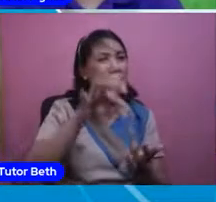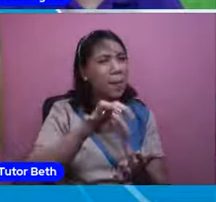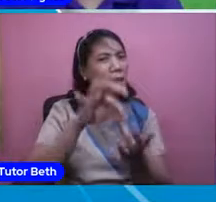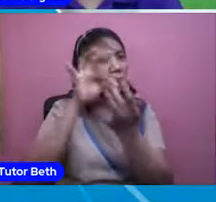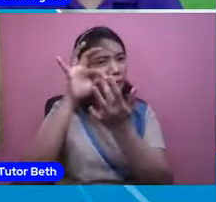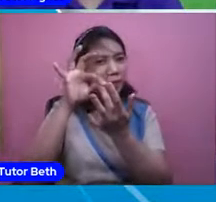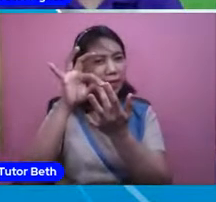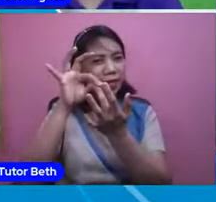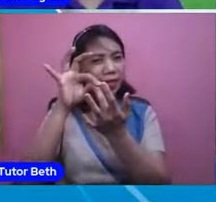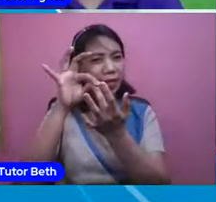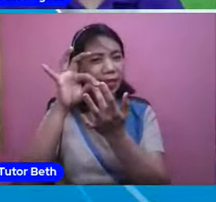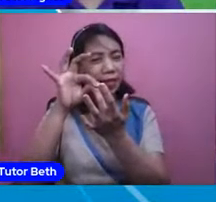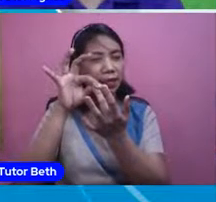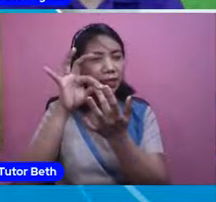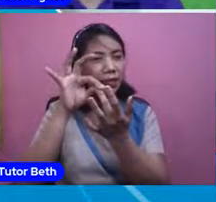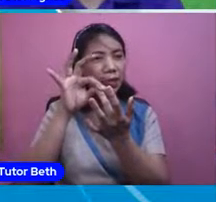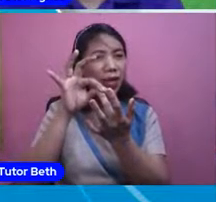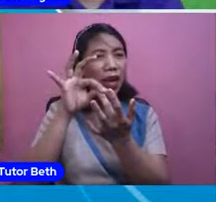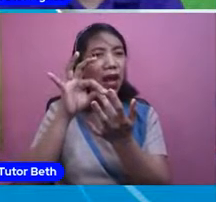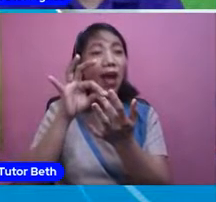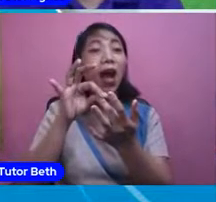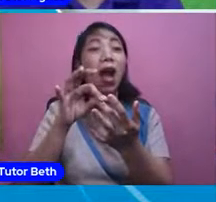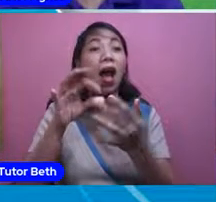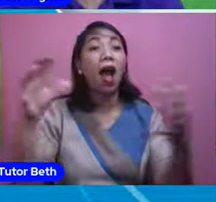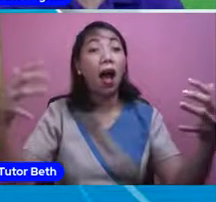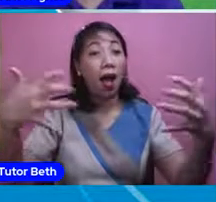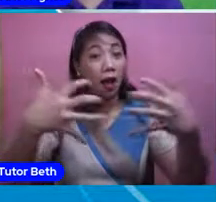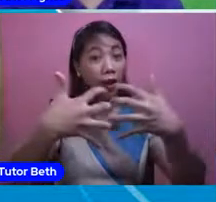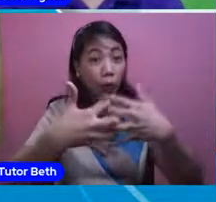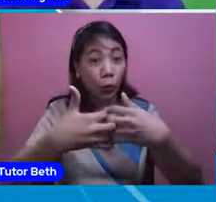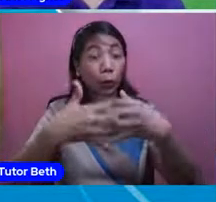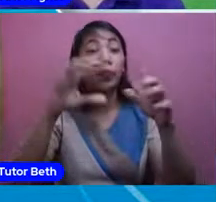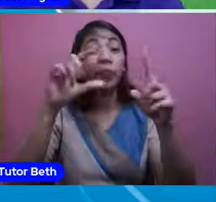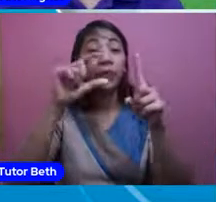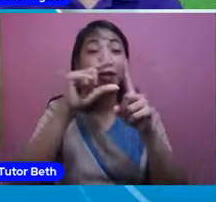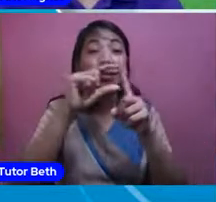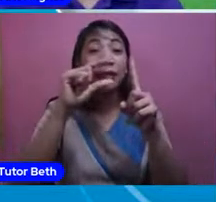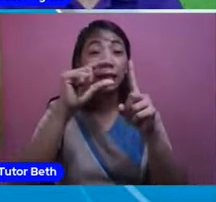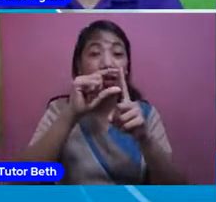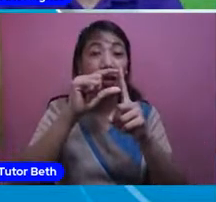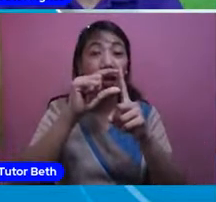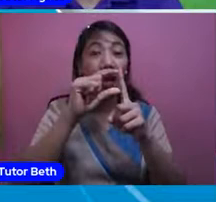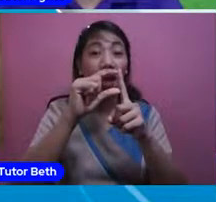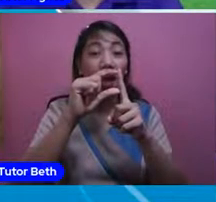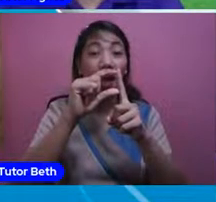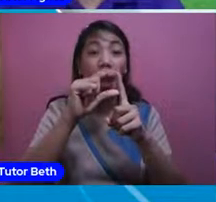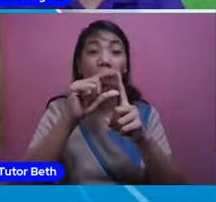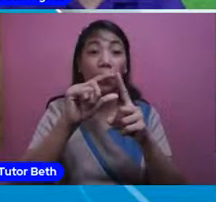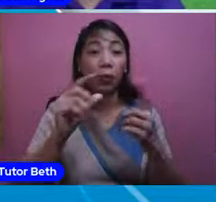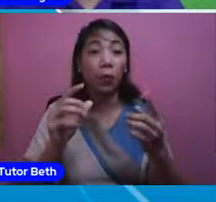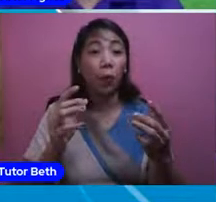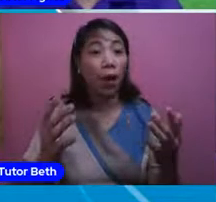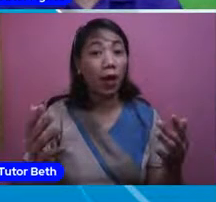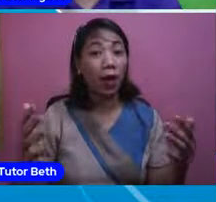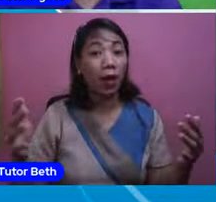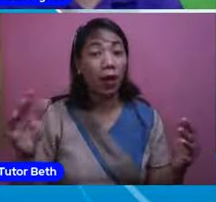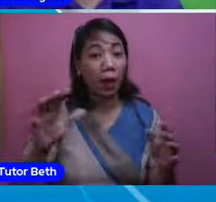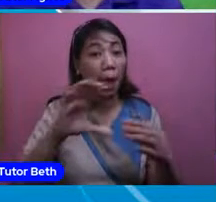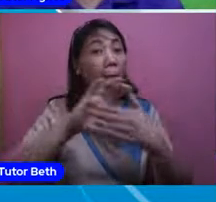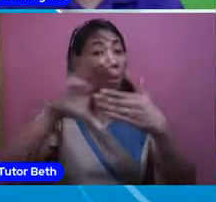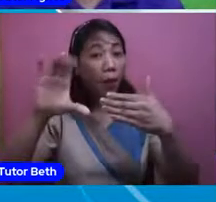daw, piliin nyo yung angkop na salita para mabuo natin yung bawat